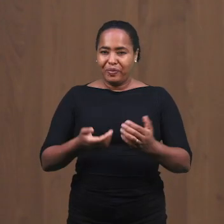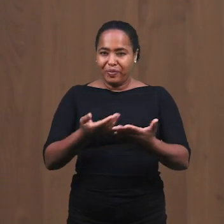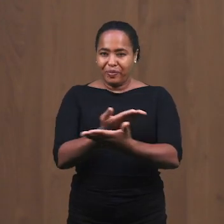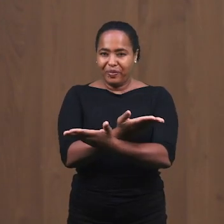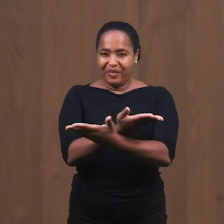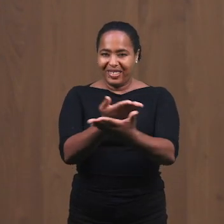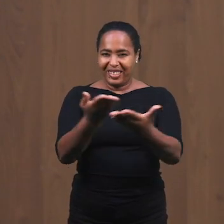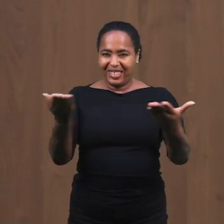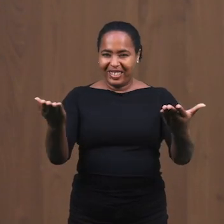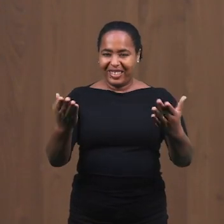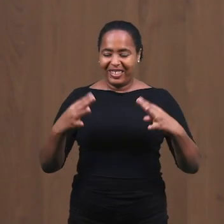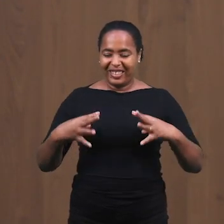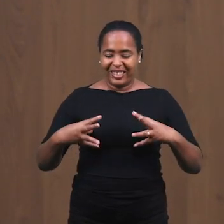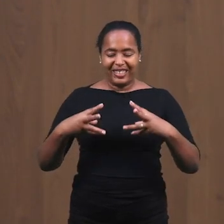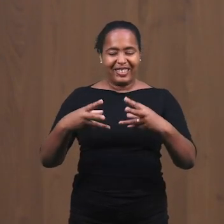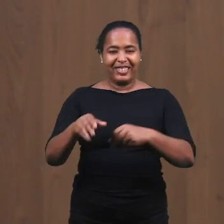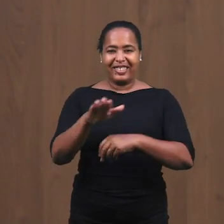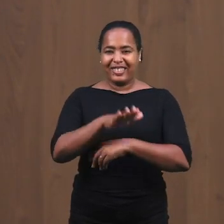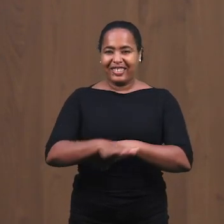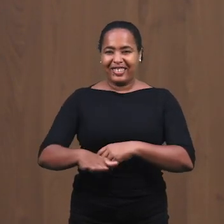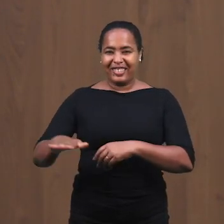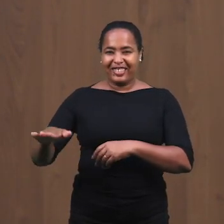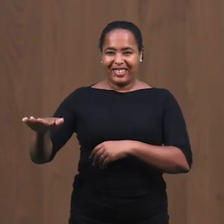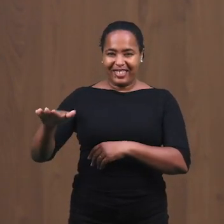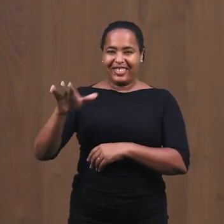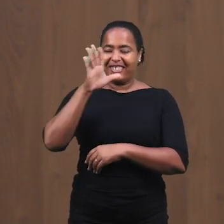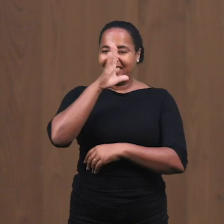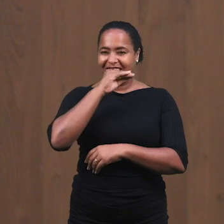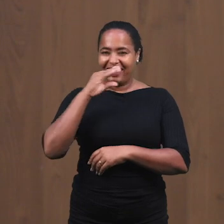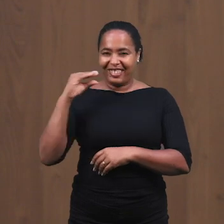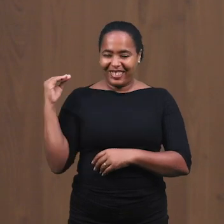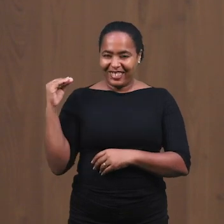Мы приветствуем всех наших детей,